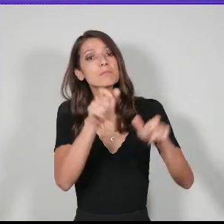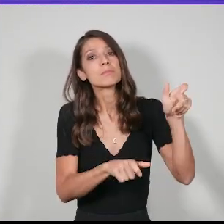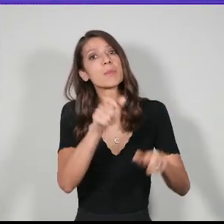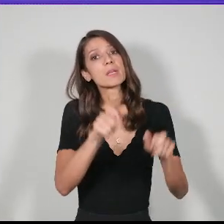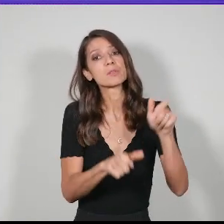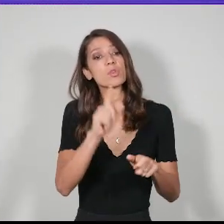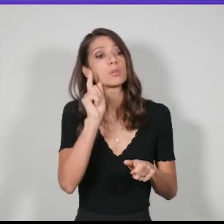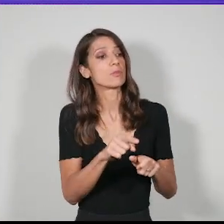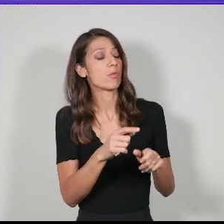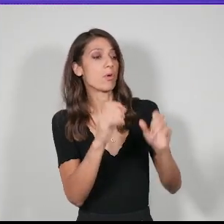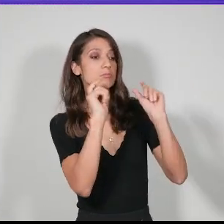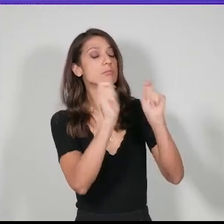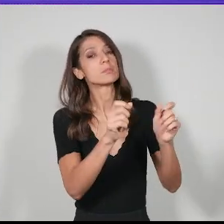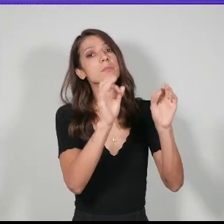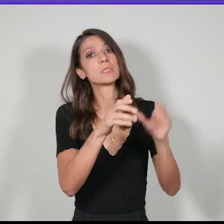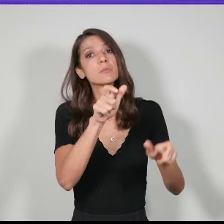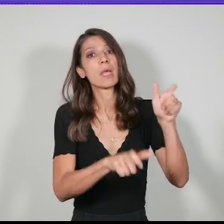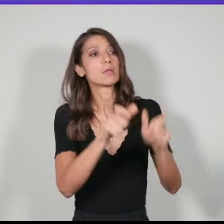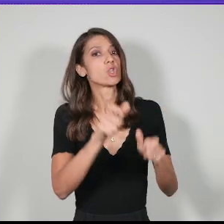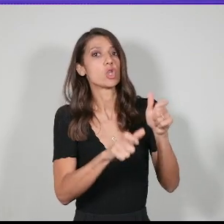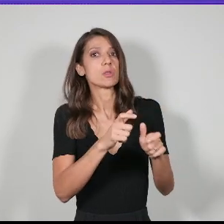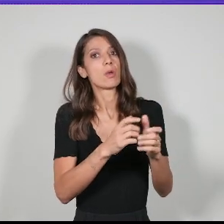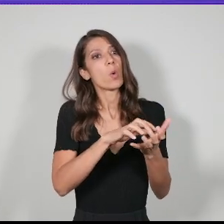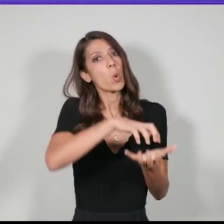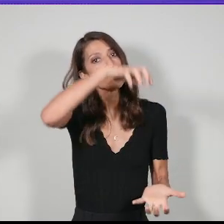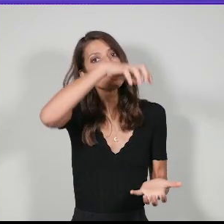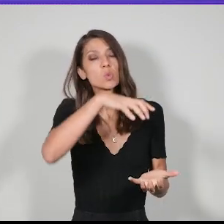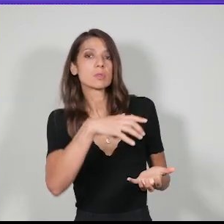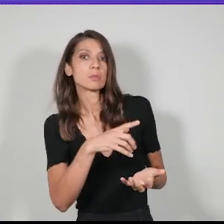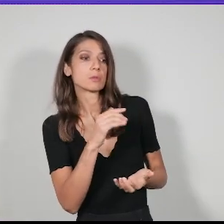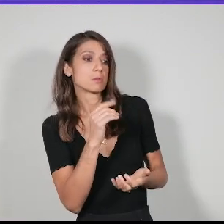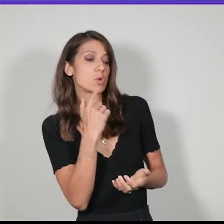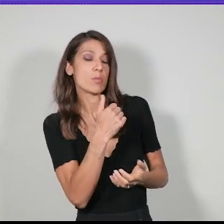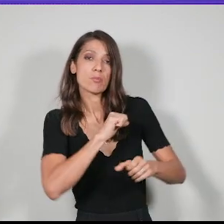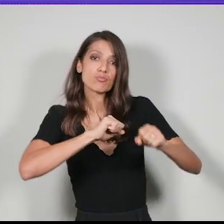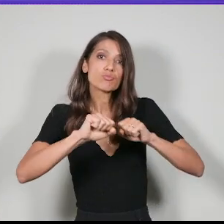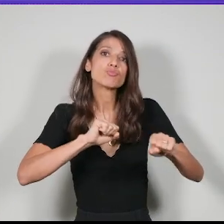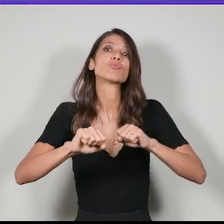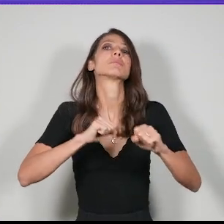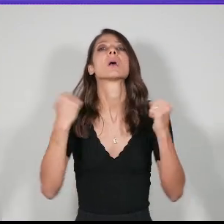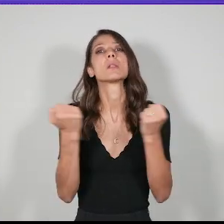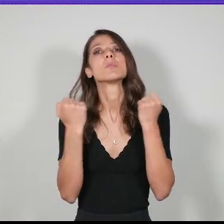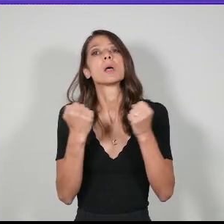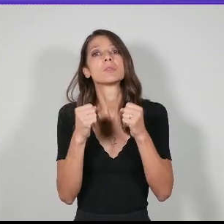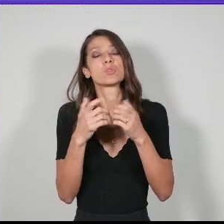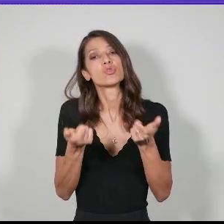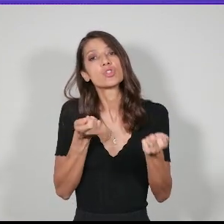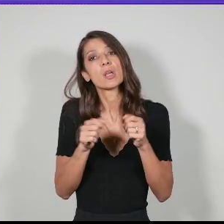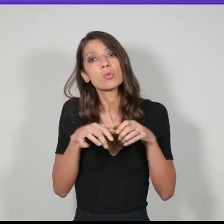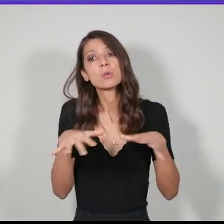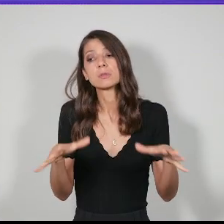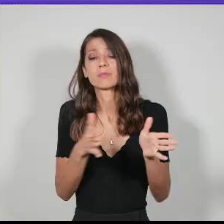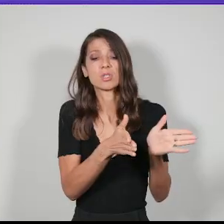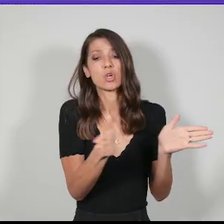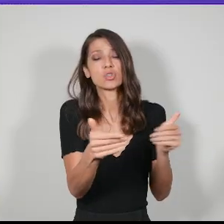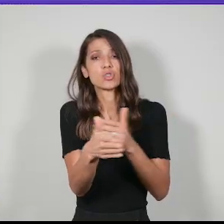personnes ressources et qu'il y ait un travail d'animation du réseau. Toujours pareil, je pense que c'est compliqué dans le champ du handicap, tellement les